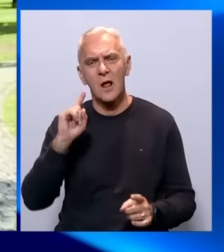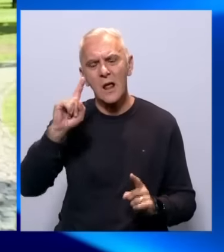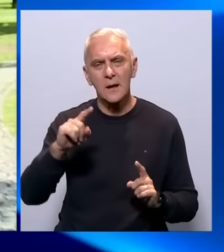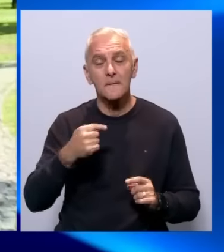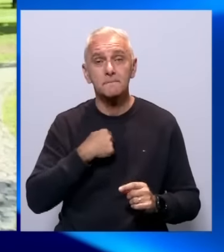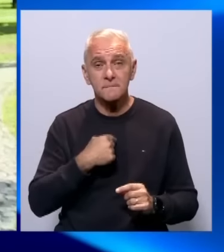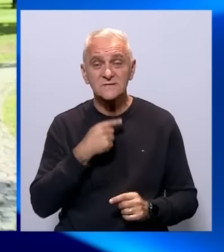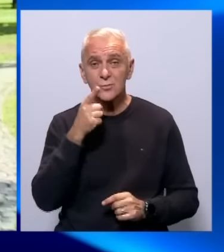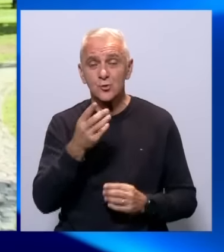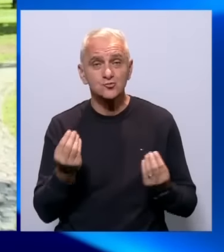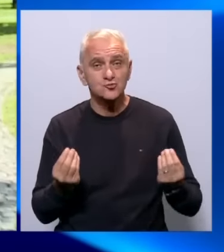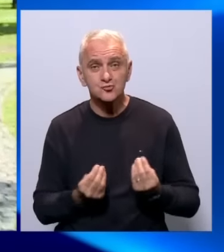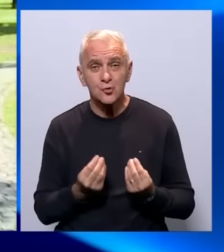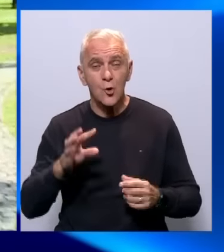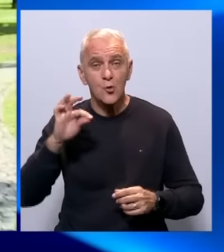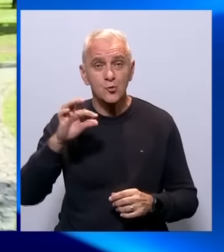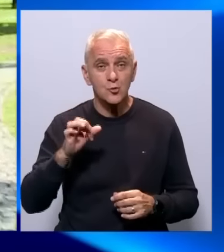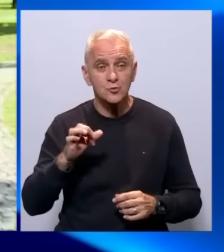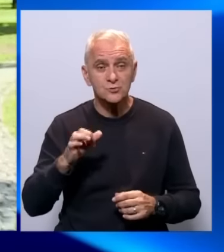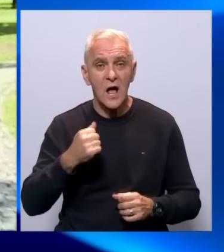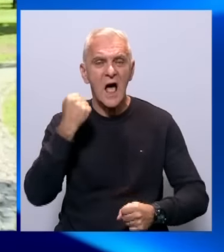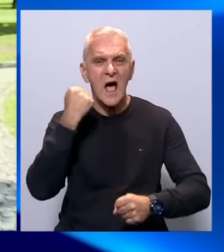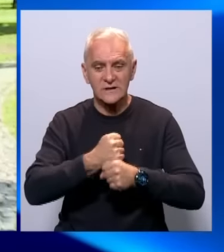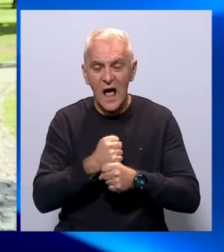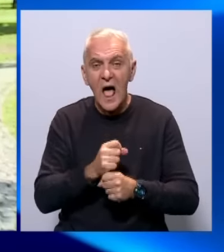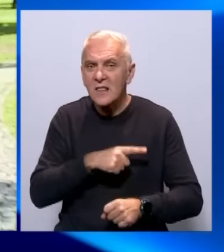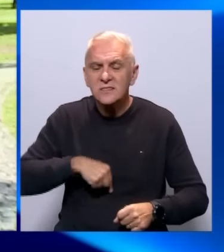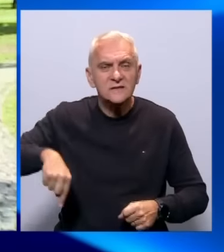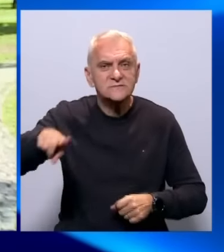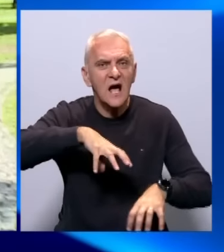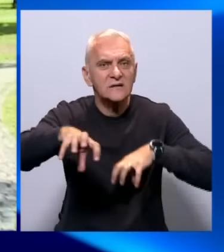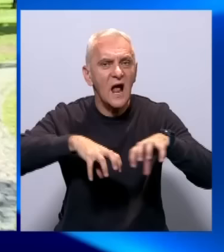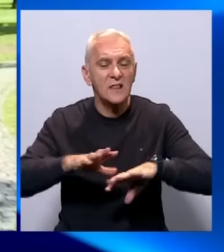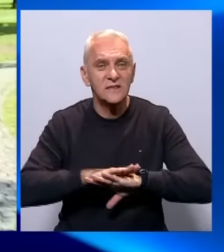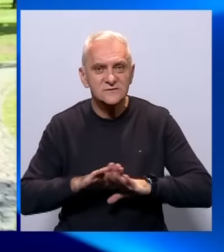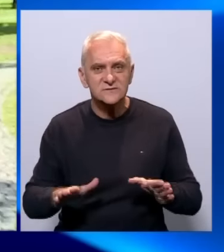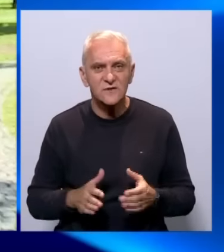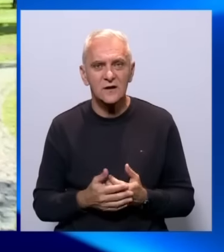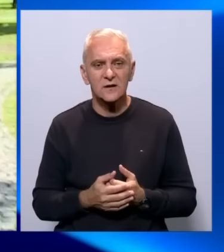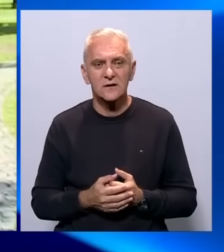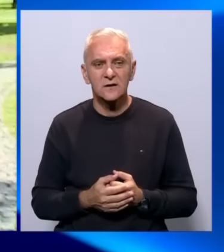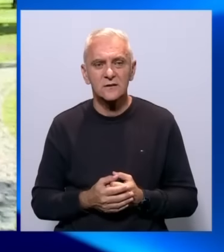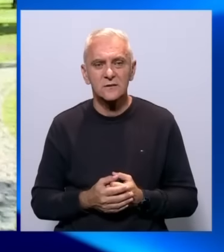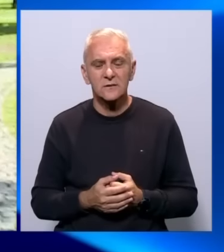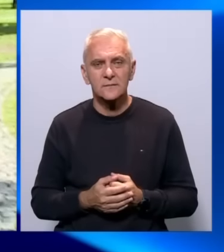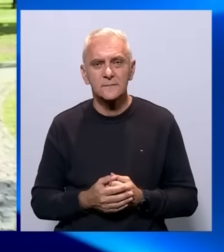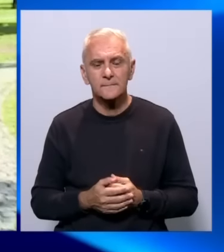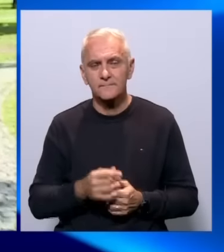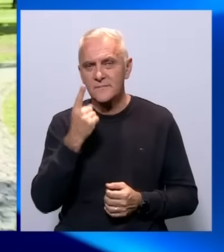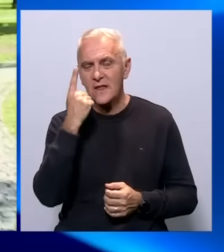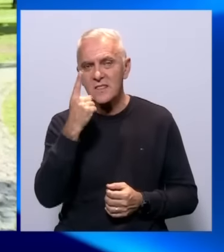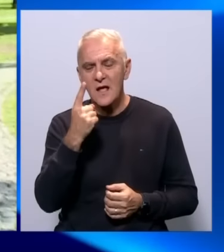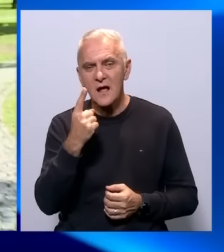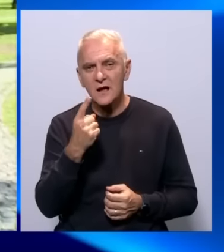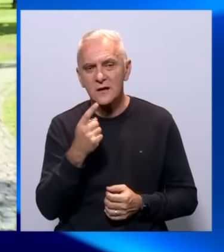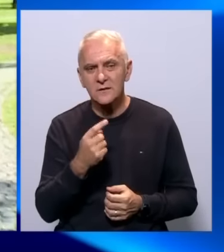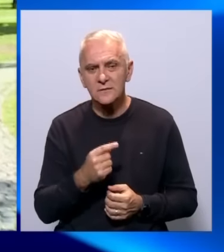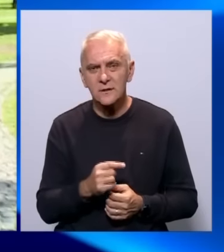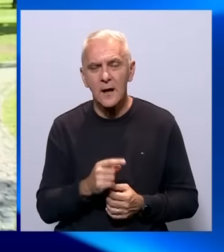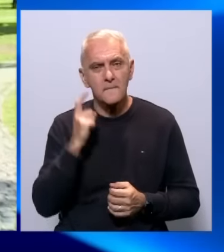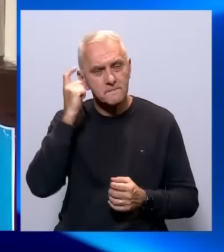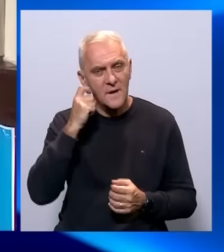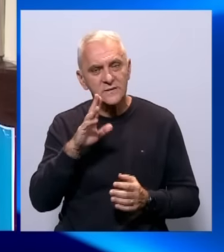mentaliteta. Mi smo to zato što je Tuzlu čini radnička klasa i tu doista jedna, barem nominalno lijeva partija,